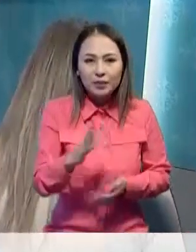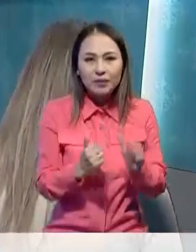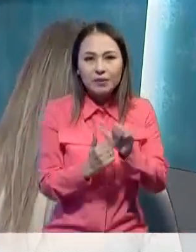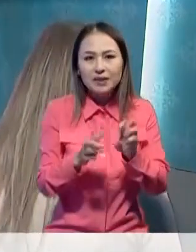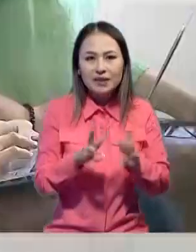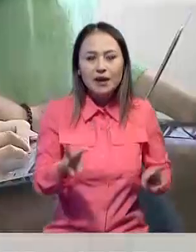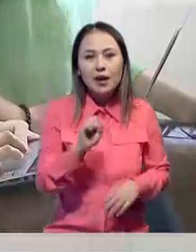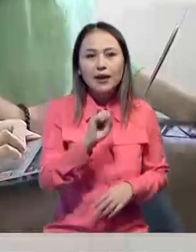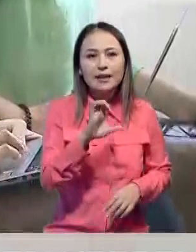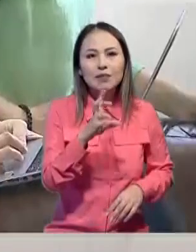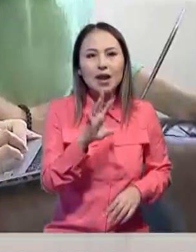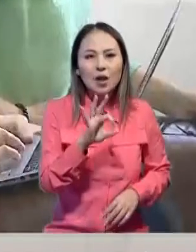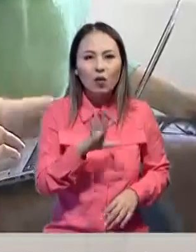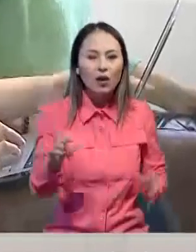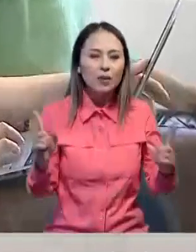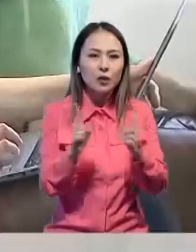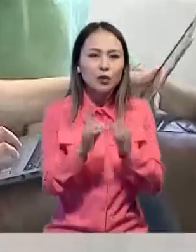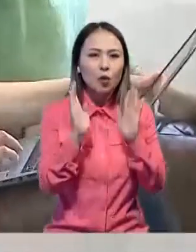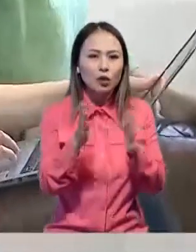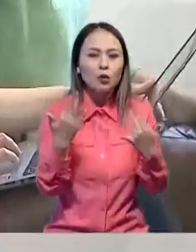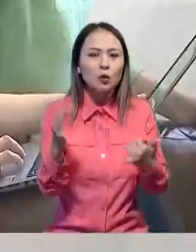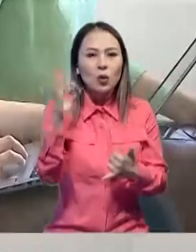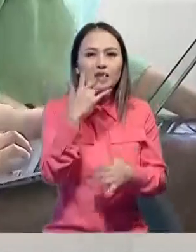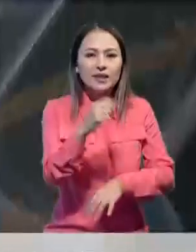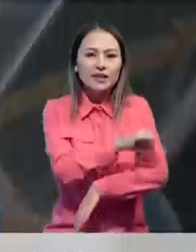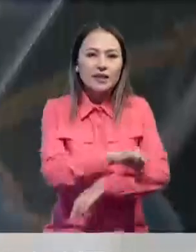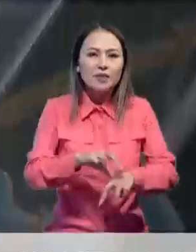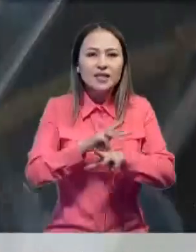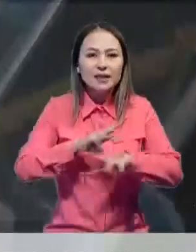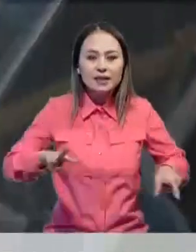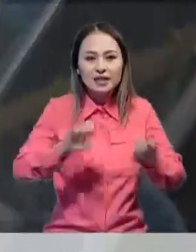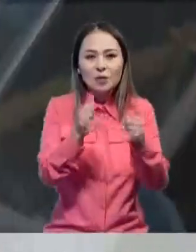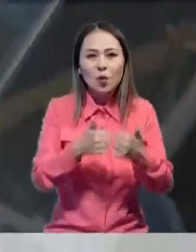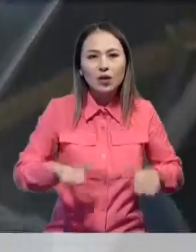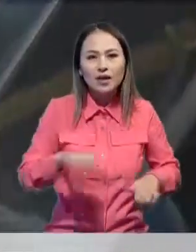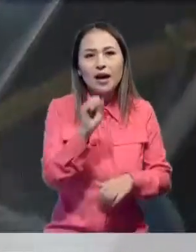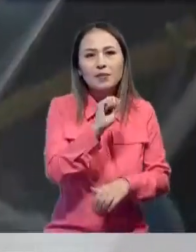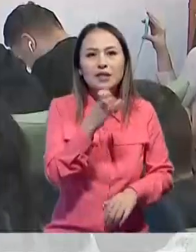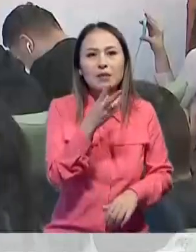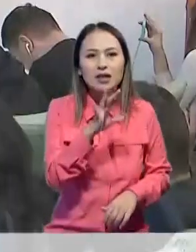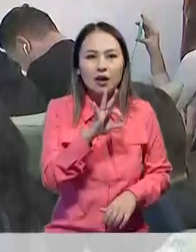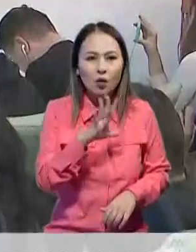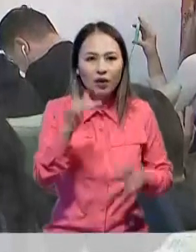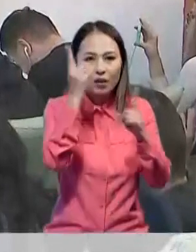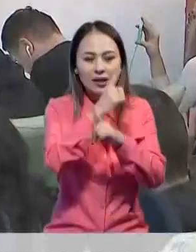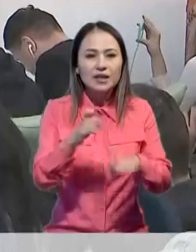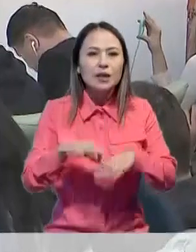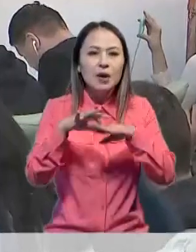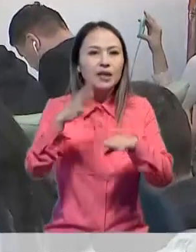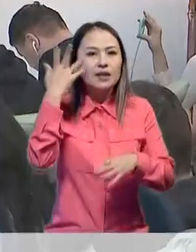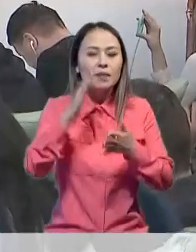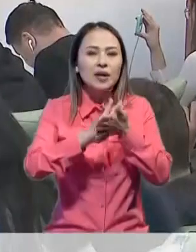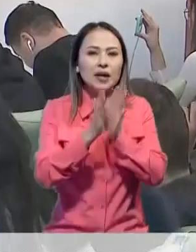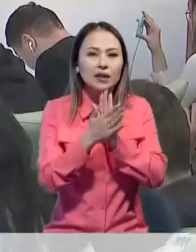пен премьер-министр Әлихан Смайыловтың қабылдауында болады. Бұл туралы сыртқы істер министрлігінің ресми өкілі Айбек Смадияров хабарлады.